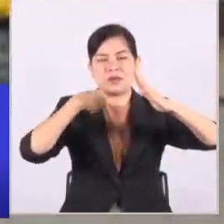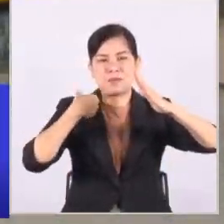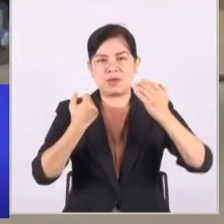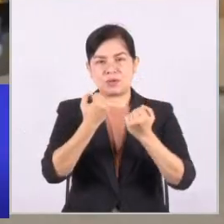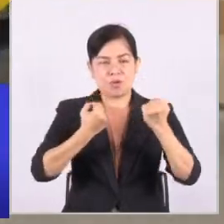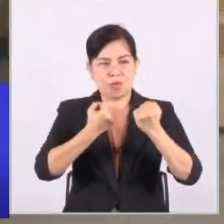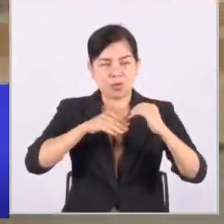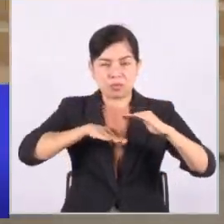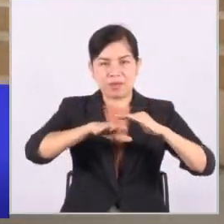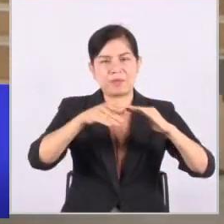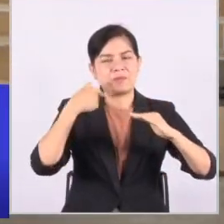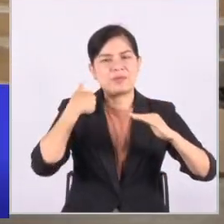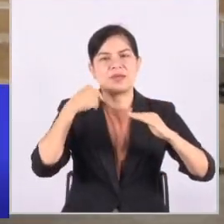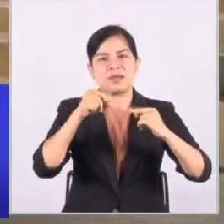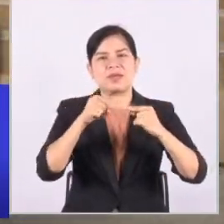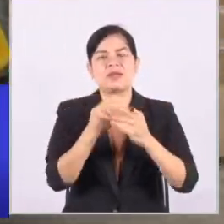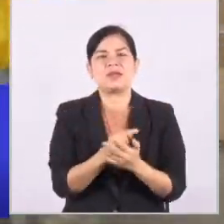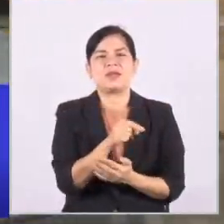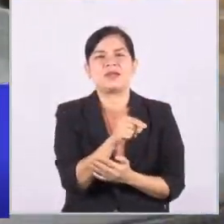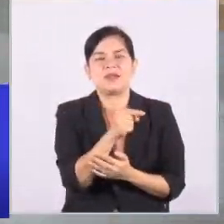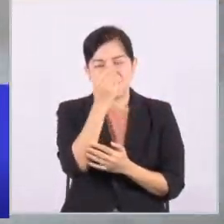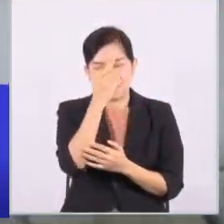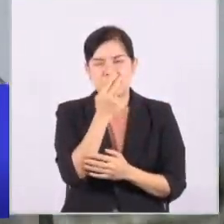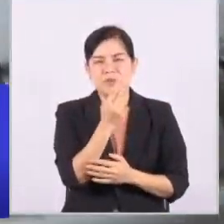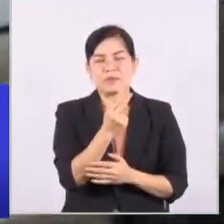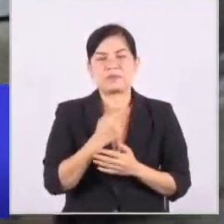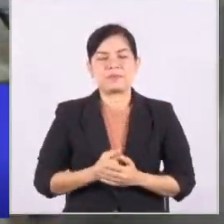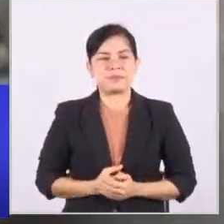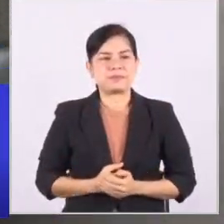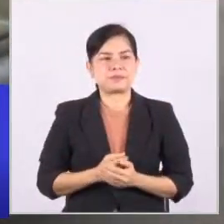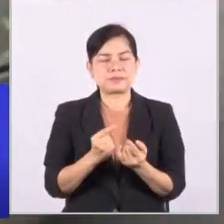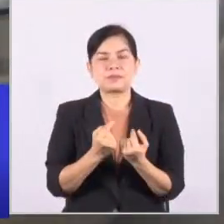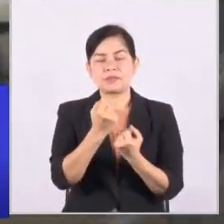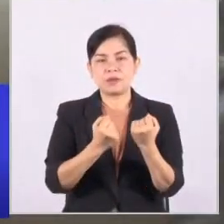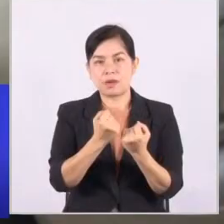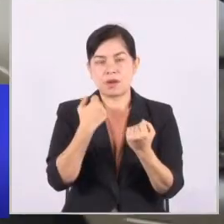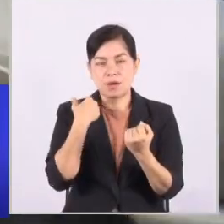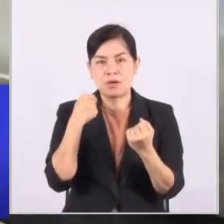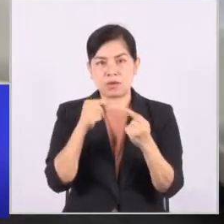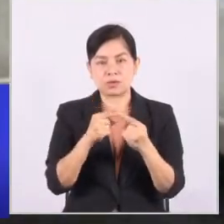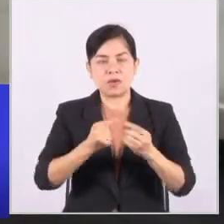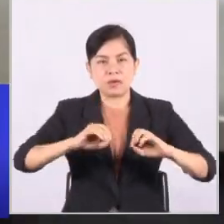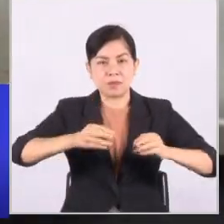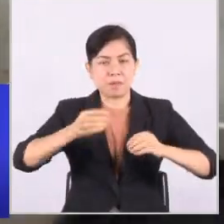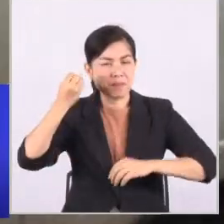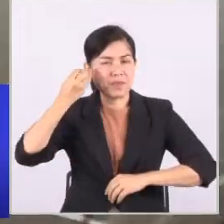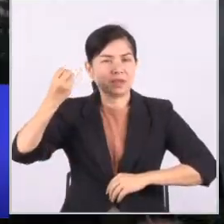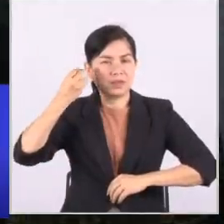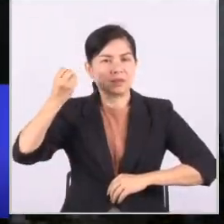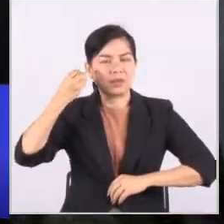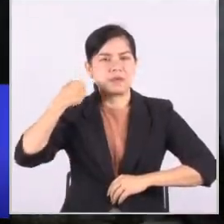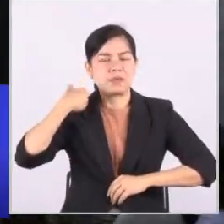องปีนเข้าไปบนรถแล้วก็นำลำโพงติดไว้บนหลังคาอย่างภาพที่เห็นพอรถแห่เข้าไปแล้วก็เริ่มบรรเลงเพลงแล้วก็เสร็จแล้ว